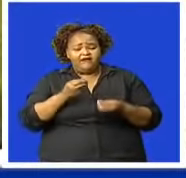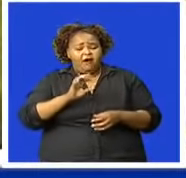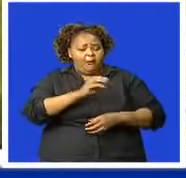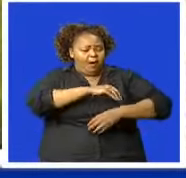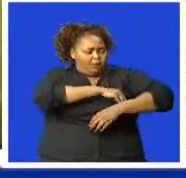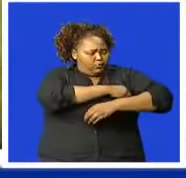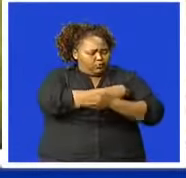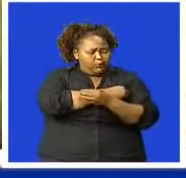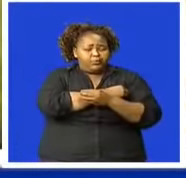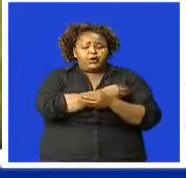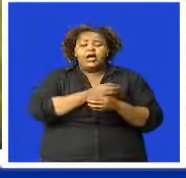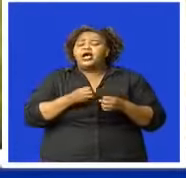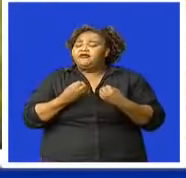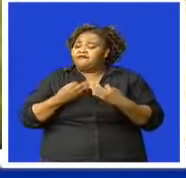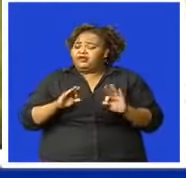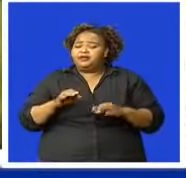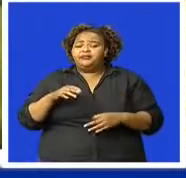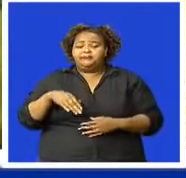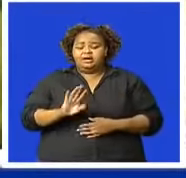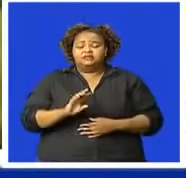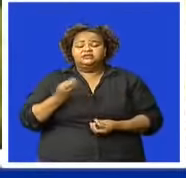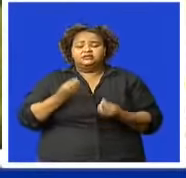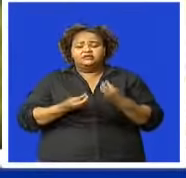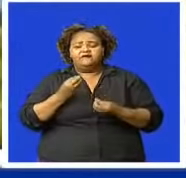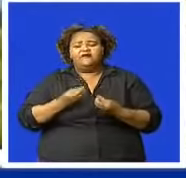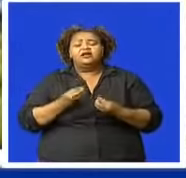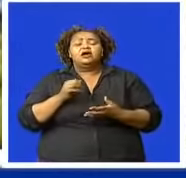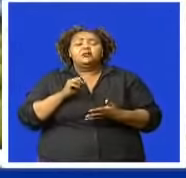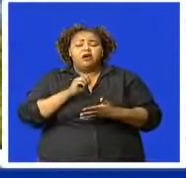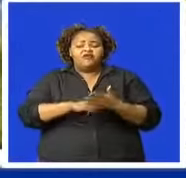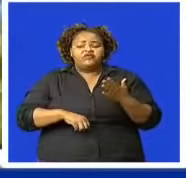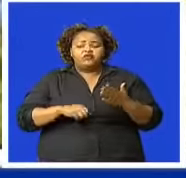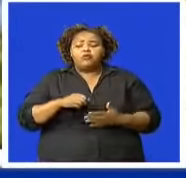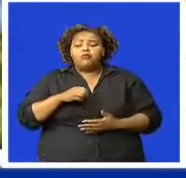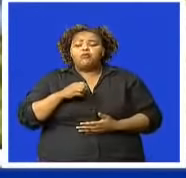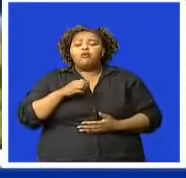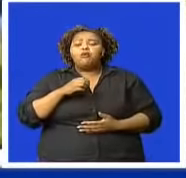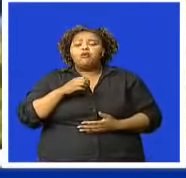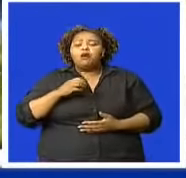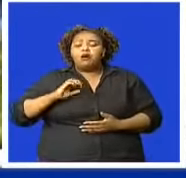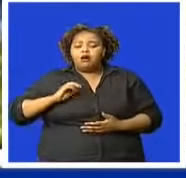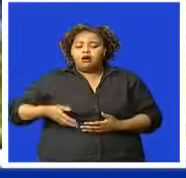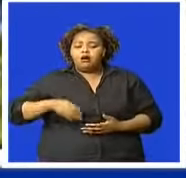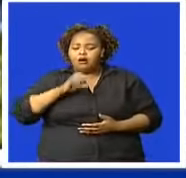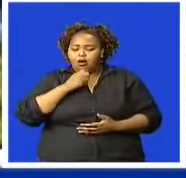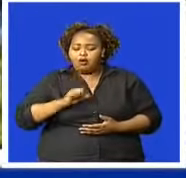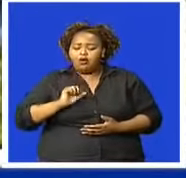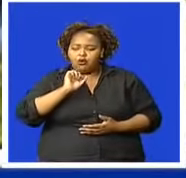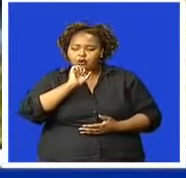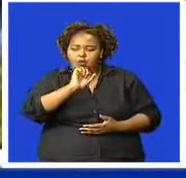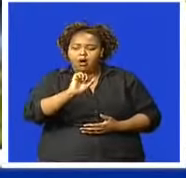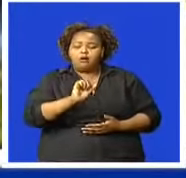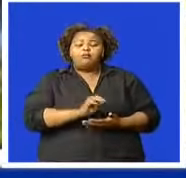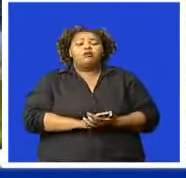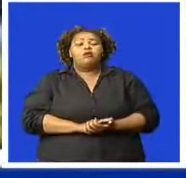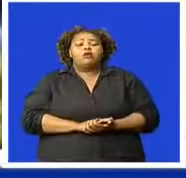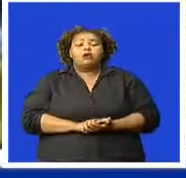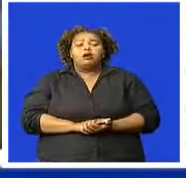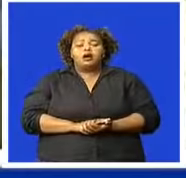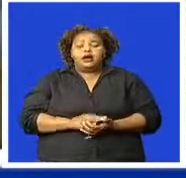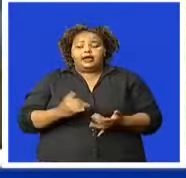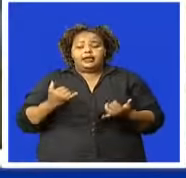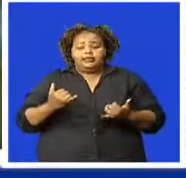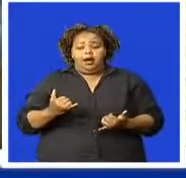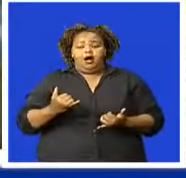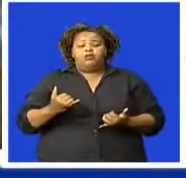basuka kugogo wabo baya ekhaya lelikhulu lelikudze Matvude ngenxa yetinsolode ukuthi labantwana bebiwe ngulomunye womakhelwane.